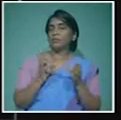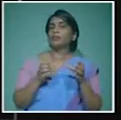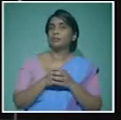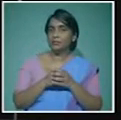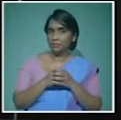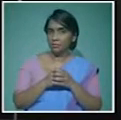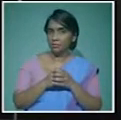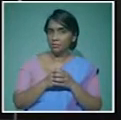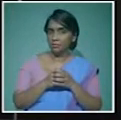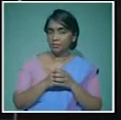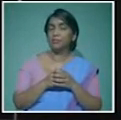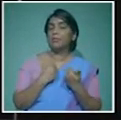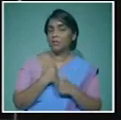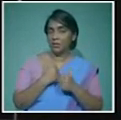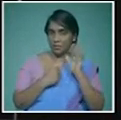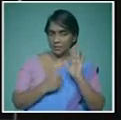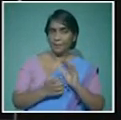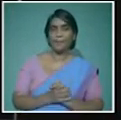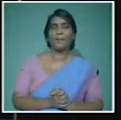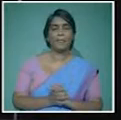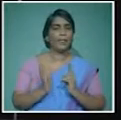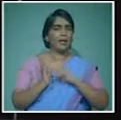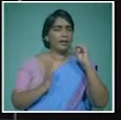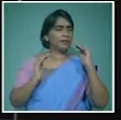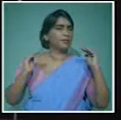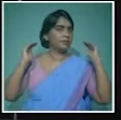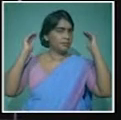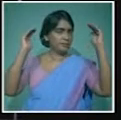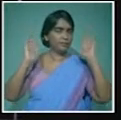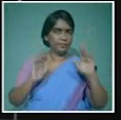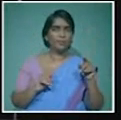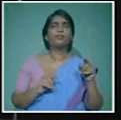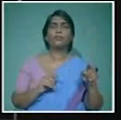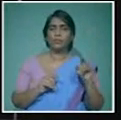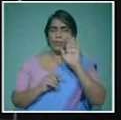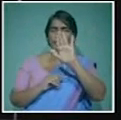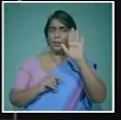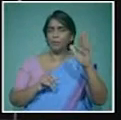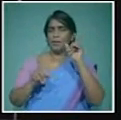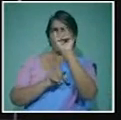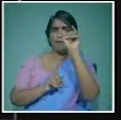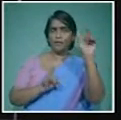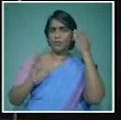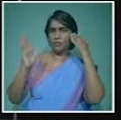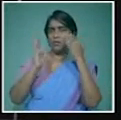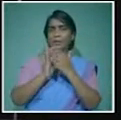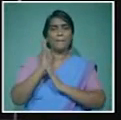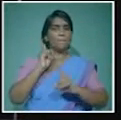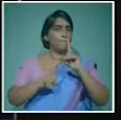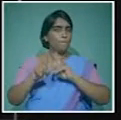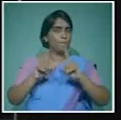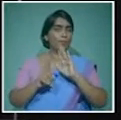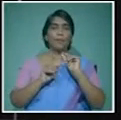විය යුතු වෙනවා. ජාතික මට්ටමේ තිබෙන ඒ විෂයට අදාළ අමාත්‍යංශ මගින් ගන්නා